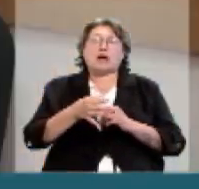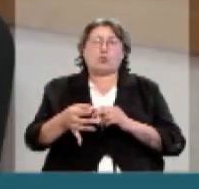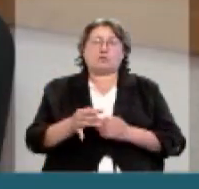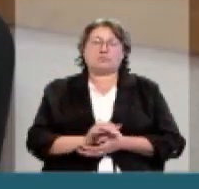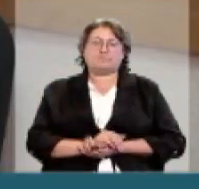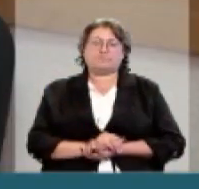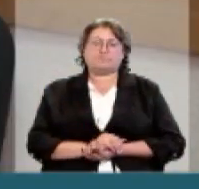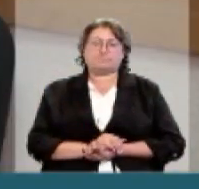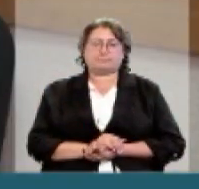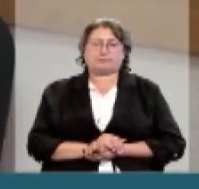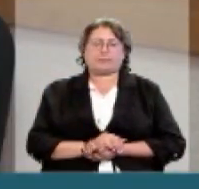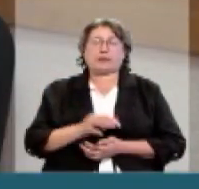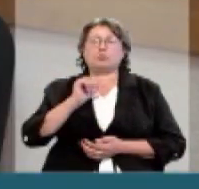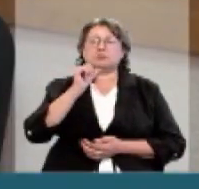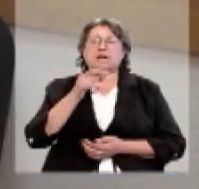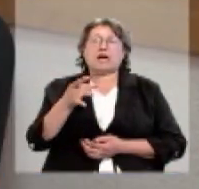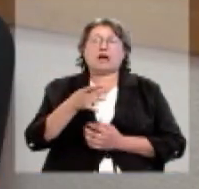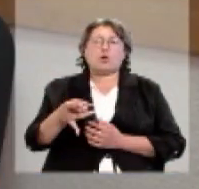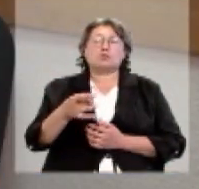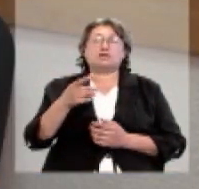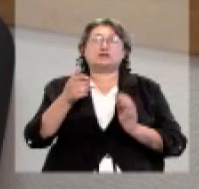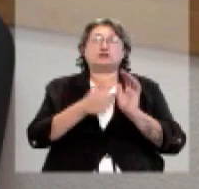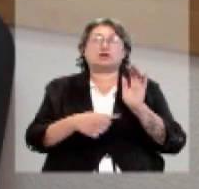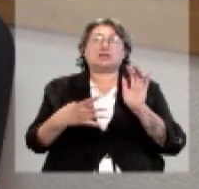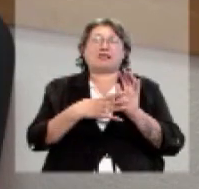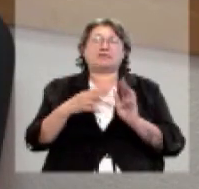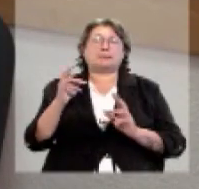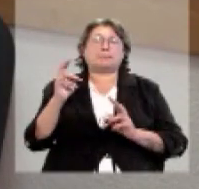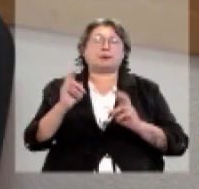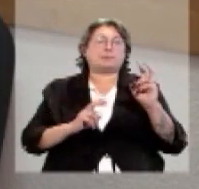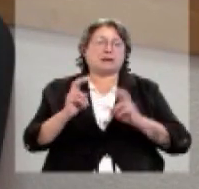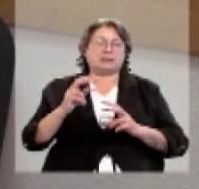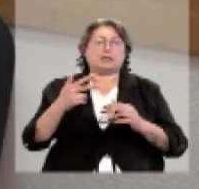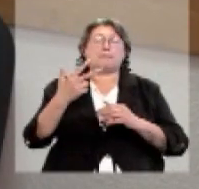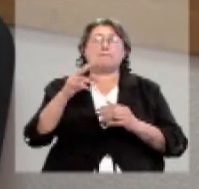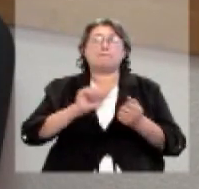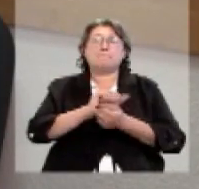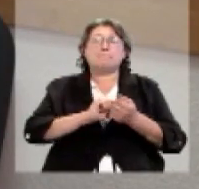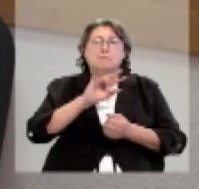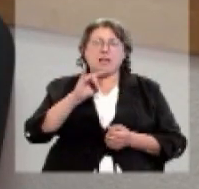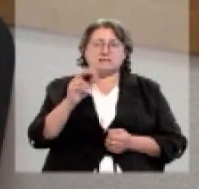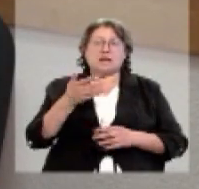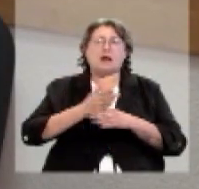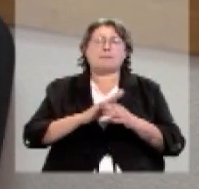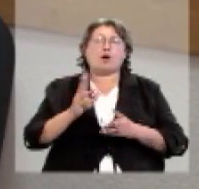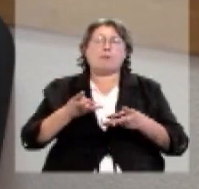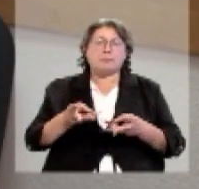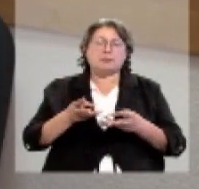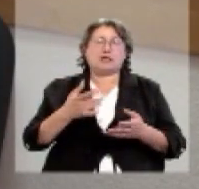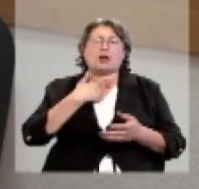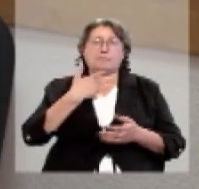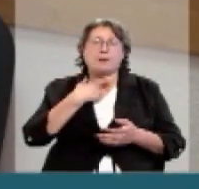етуде. В Костанайском районе зарегистрировано 69 промышленных предприятий. Костанай ауданында 69 кәсіпорын бар. Екі диірмен мен